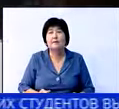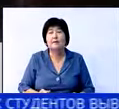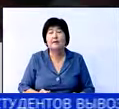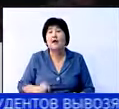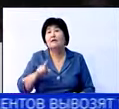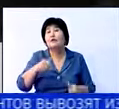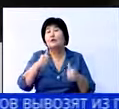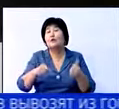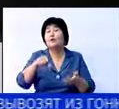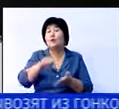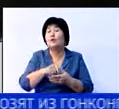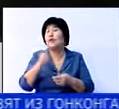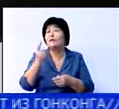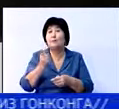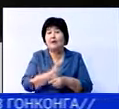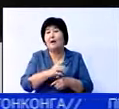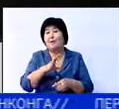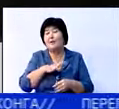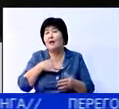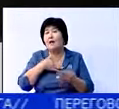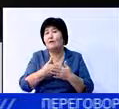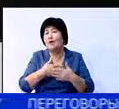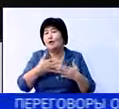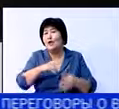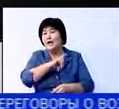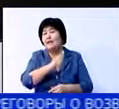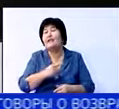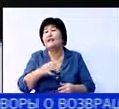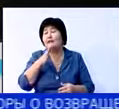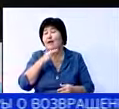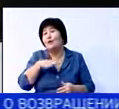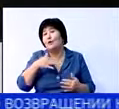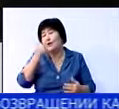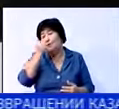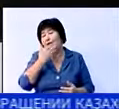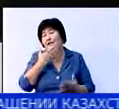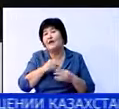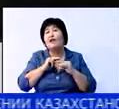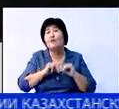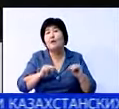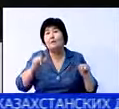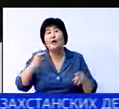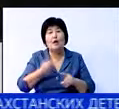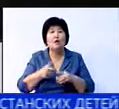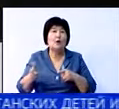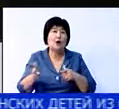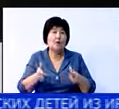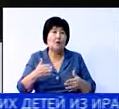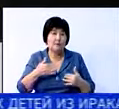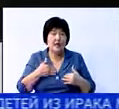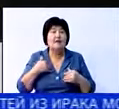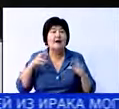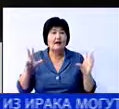В этом конкурсе участвую впервые. Было вложено столько сил и времени. Премного благодарна своим преподавателям, которые готовили меня.